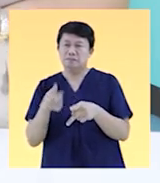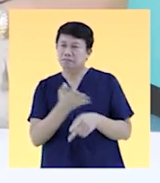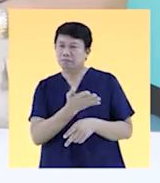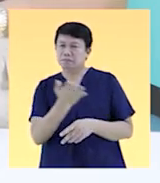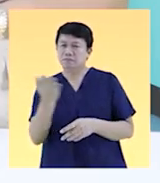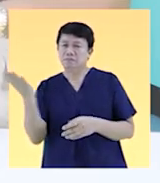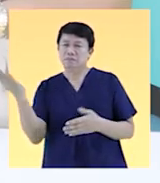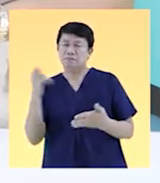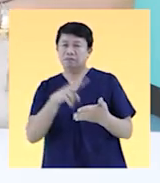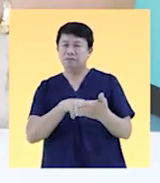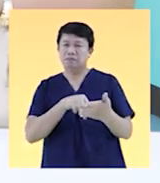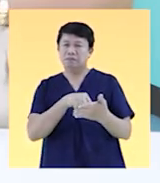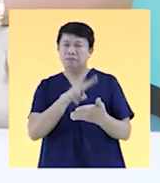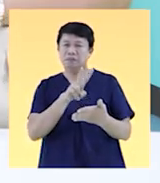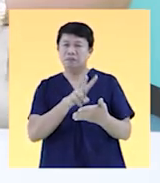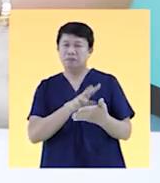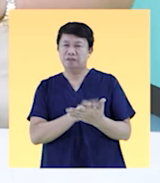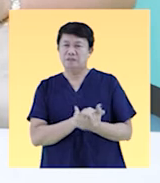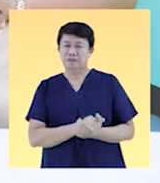Kayo naman ang magbasa.